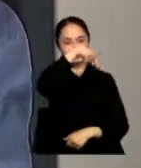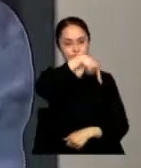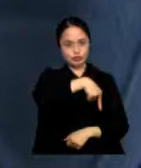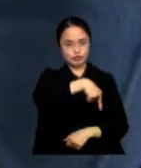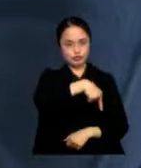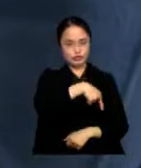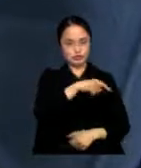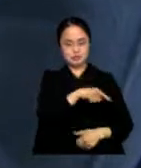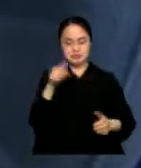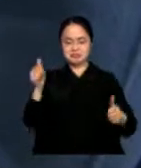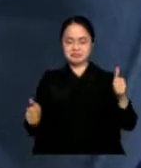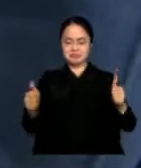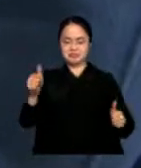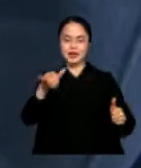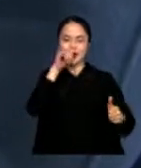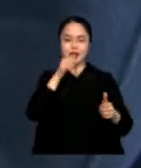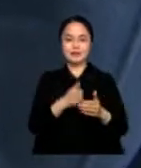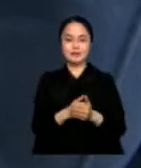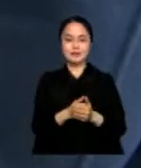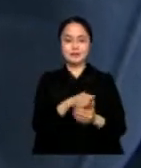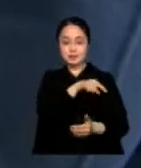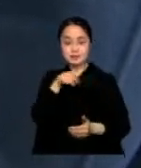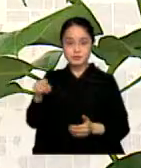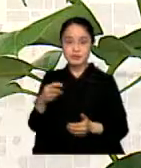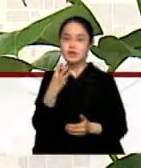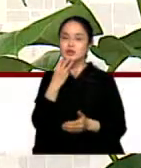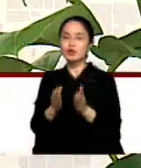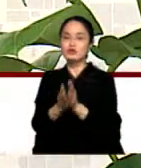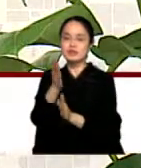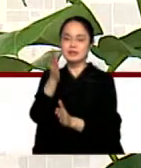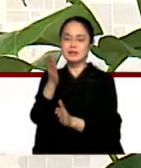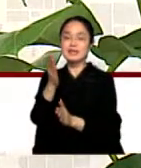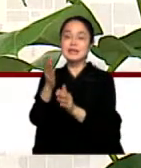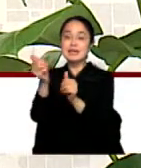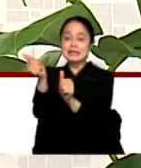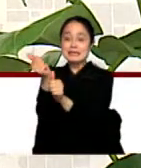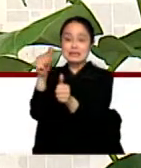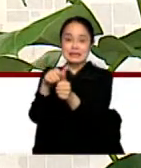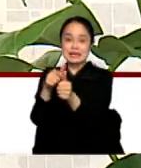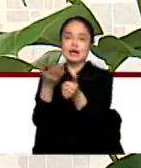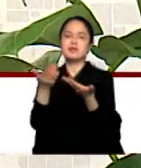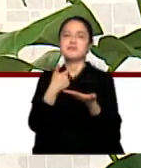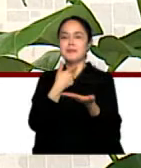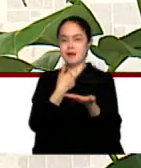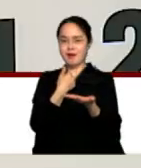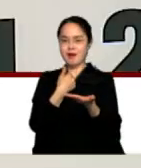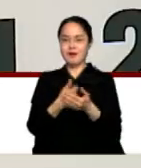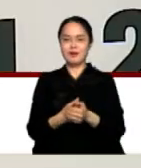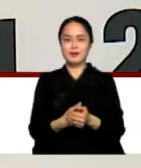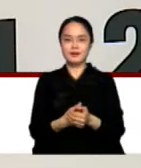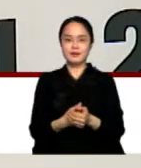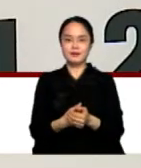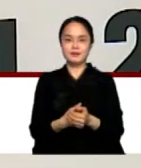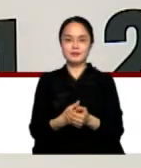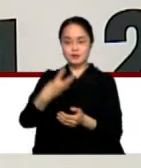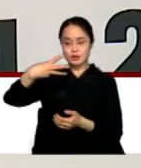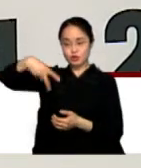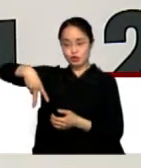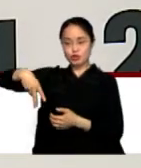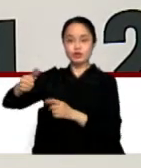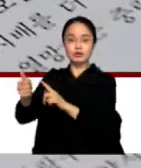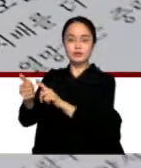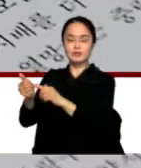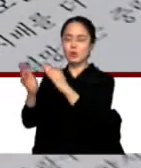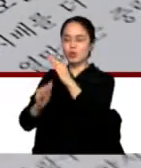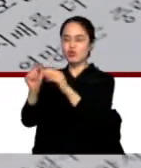있습니다 두 사람은 모두 서울시 부시장 출신으로 흥미로운 대진표 도 관심이 높아지고 있습니다 유격이 후보는 오랜 공직